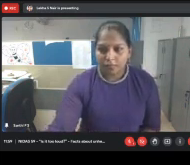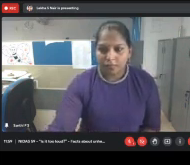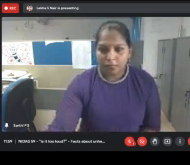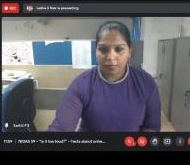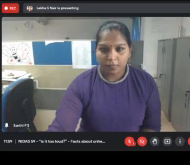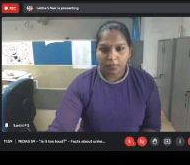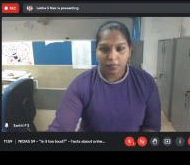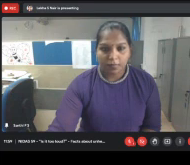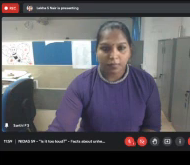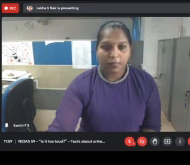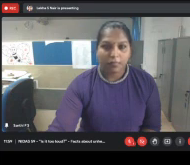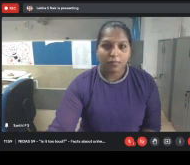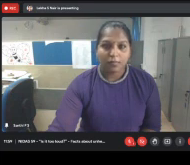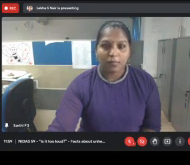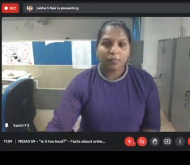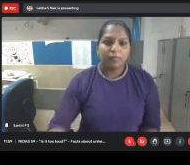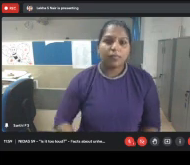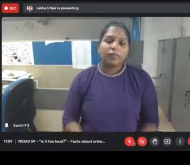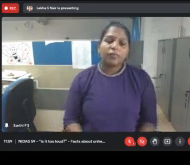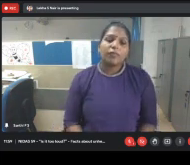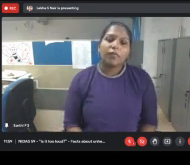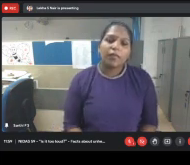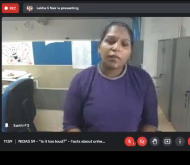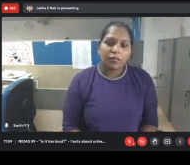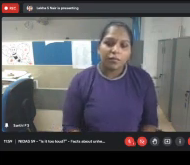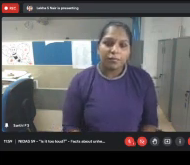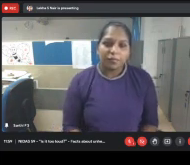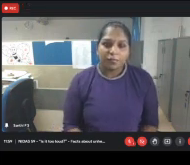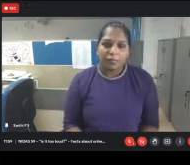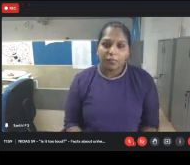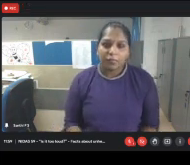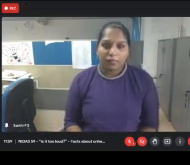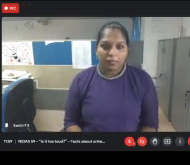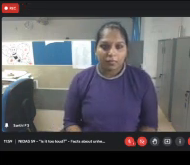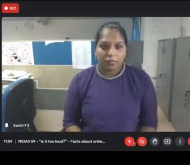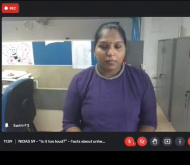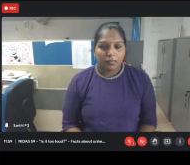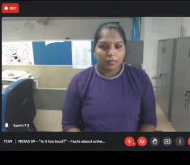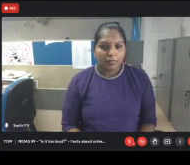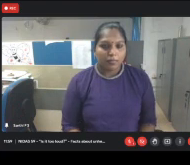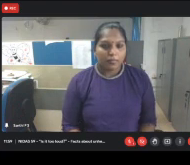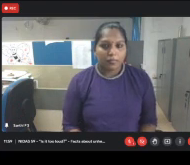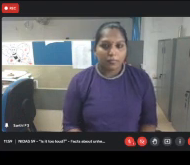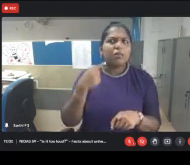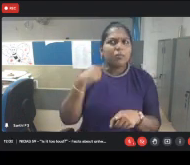എന്തെങ്കിലും സംശയങ്ങളോ ഈ വിഷയത്തെ കുറിച്ച് എന്തെങ്കിലും ചോദ്യങ്ങളോ ഉണ്ടെങ്കിൽ മൈക്ക് അൺമ്യൂട്ട് ചെയ്തിട്ട് ചോദിക്കാവുന്നതാണ്.